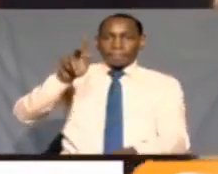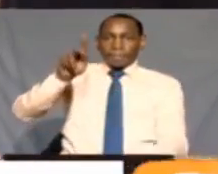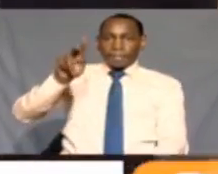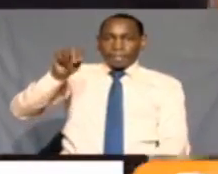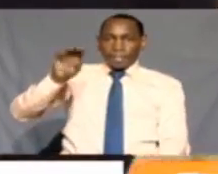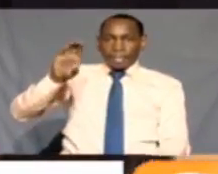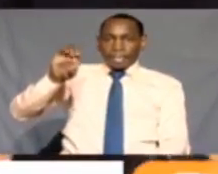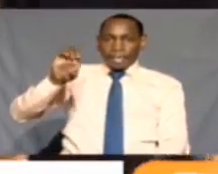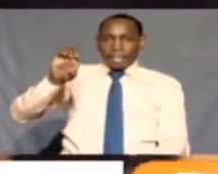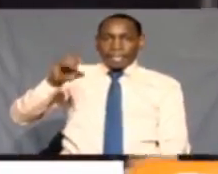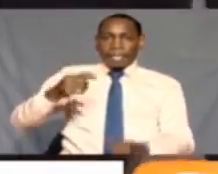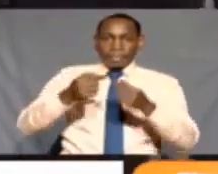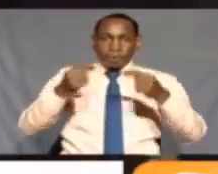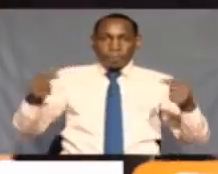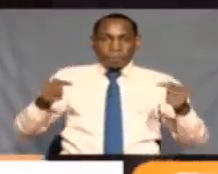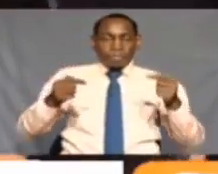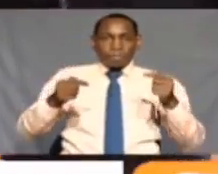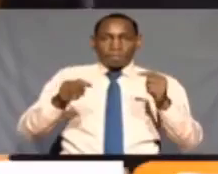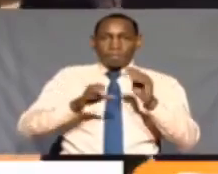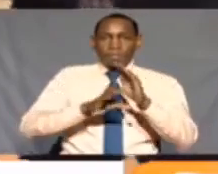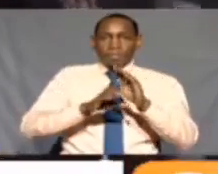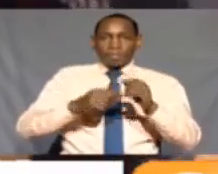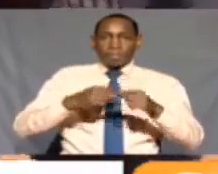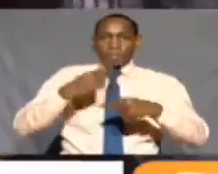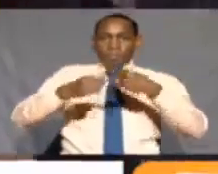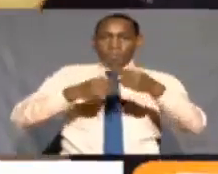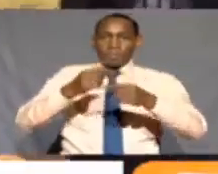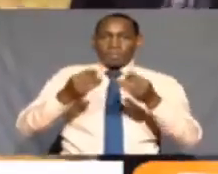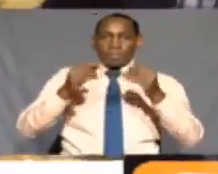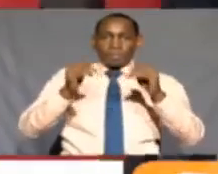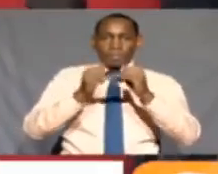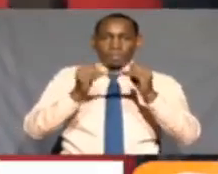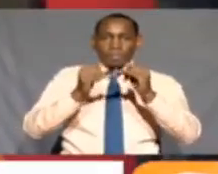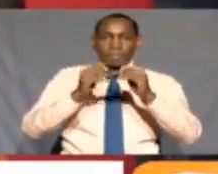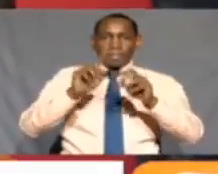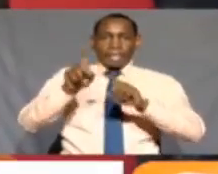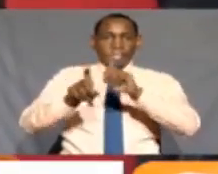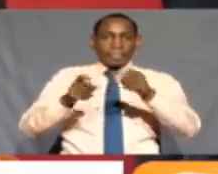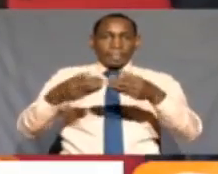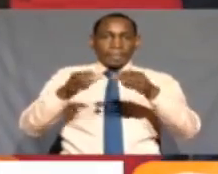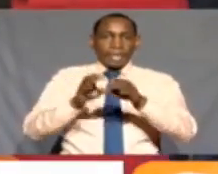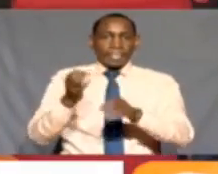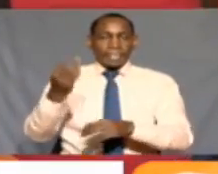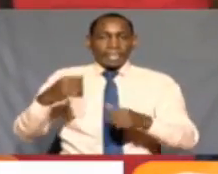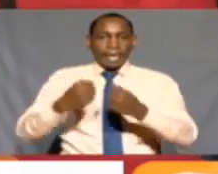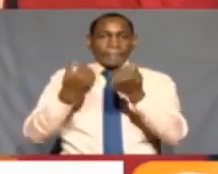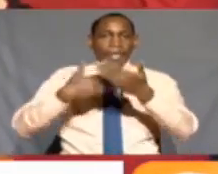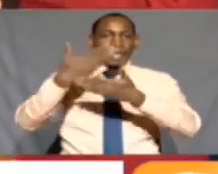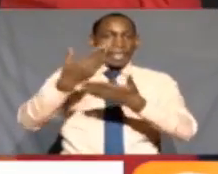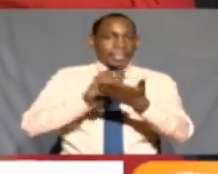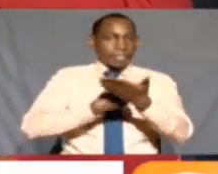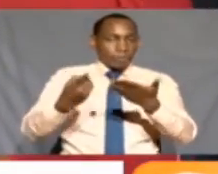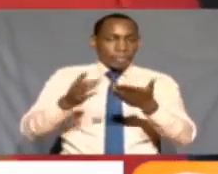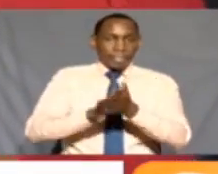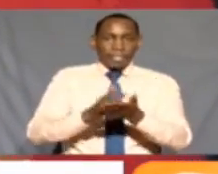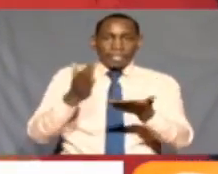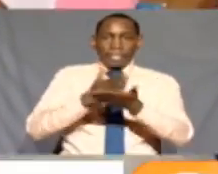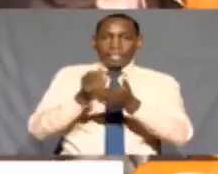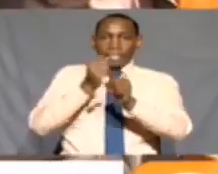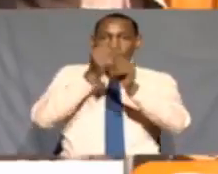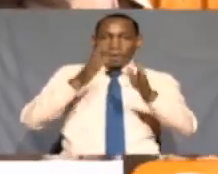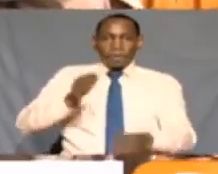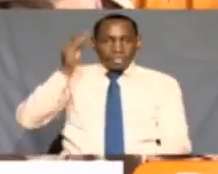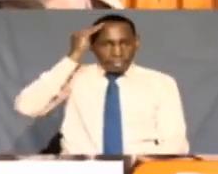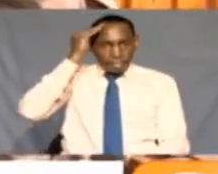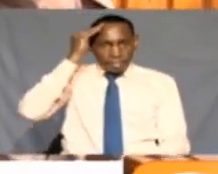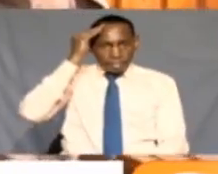NEC likikanusha ratiba inayoenea mitandaoni kuwa ya tathmini ya gredi ya tatu itaandaliwa wiki ijayo. Wadau wa elimu wamekuwa